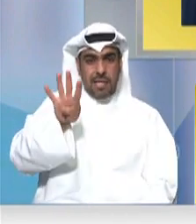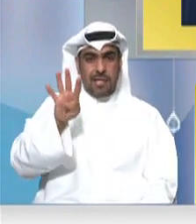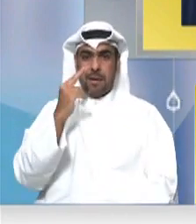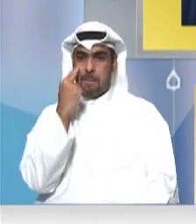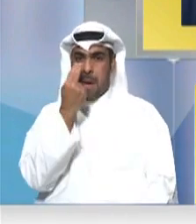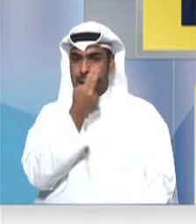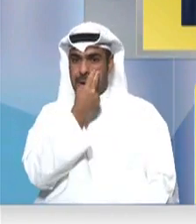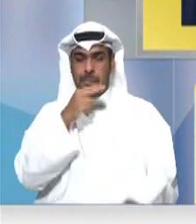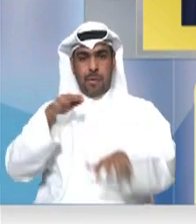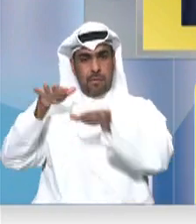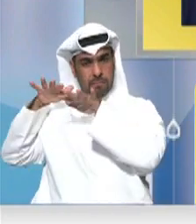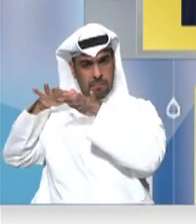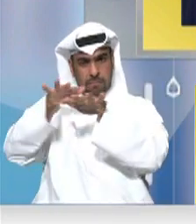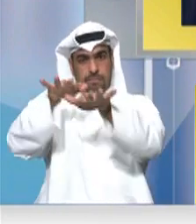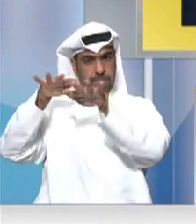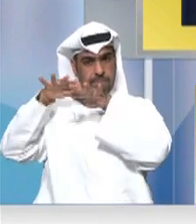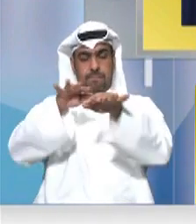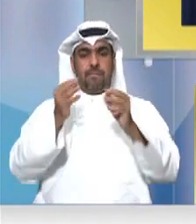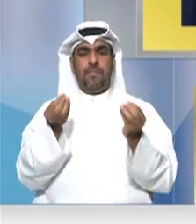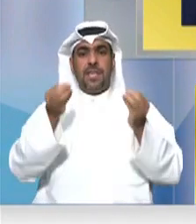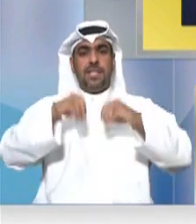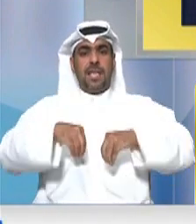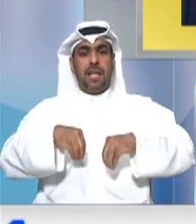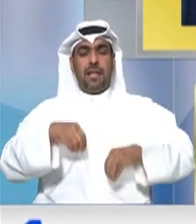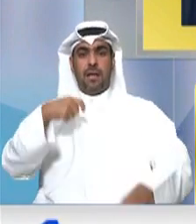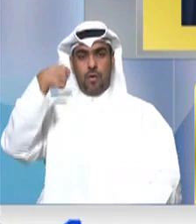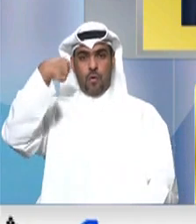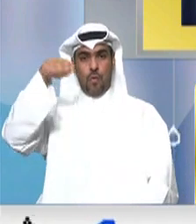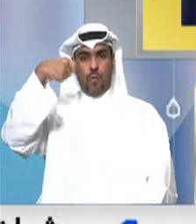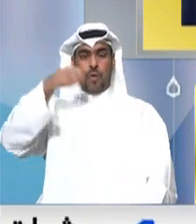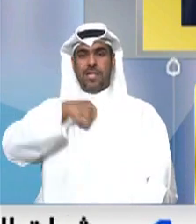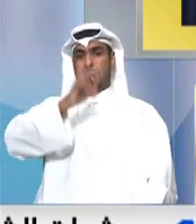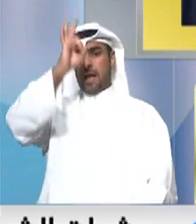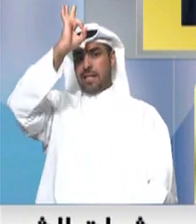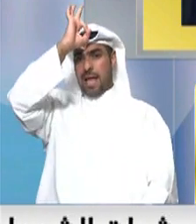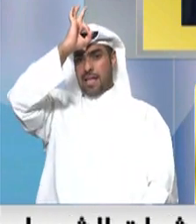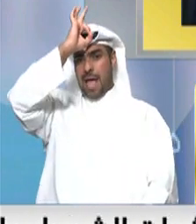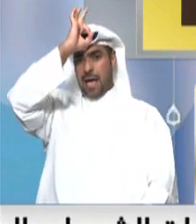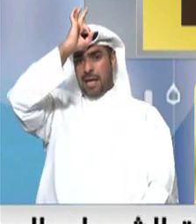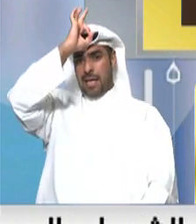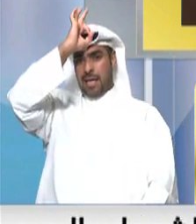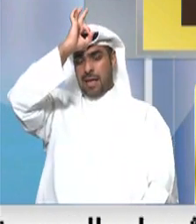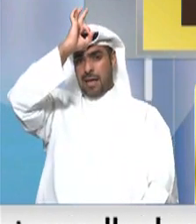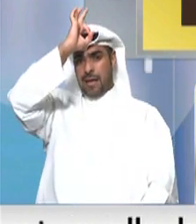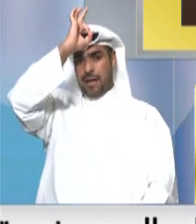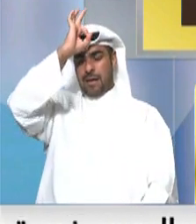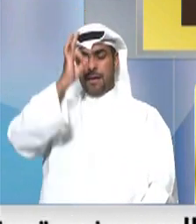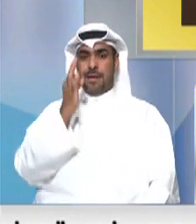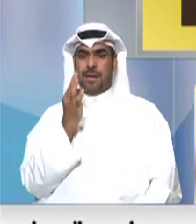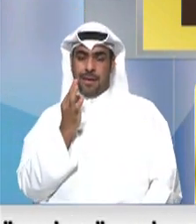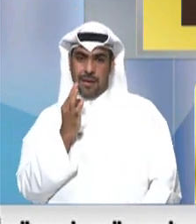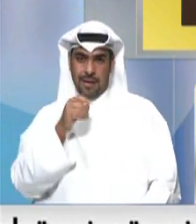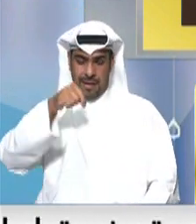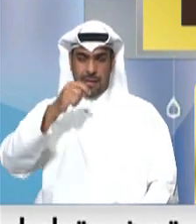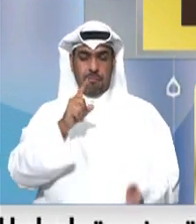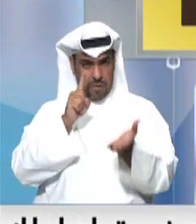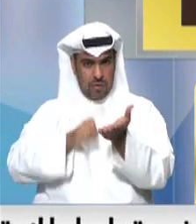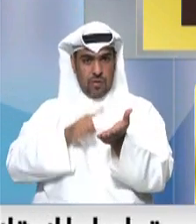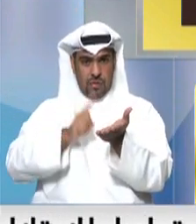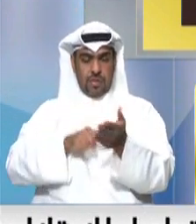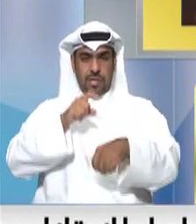نلاحظ بأن وزارة الداخلية الإيرانية عندما كانت المفروض بأن يغلق مراكز الاقتراع عند الساعة